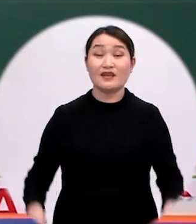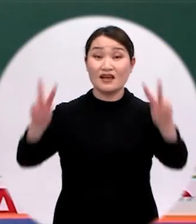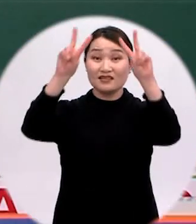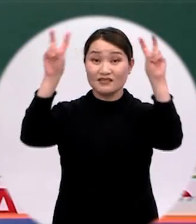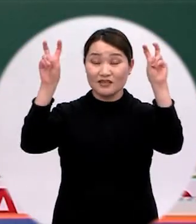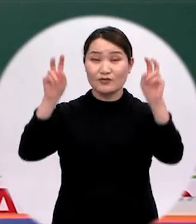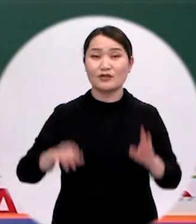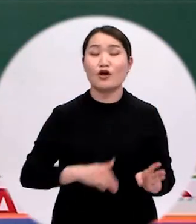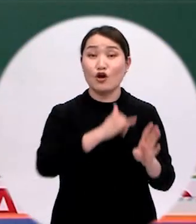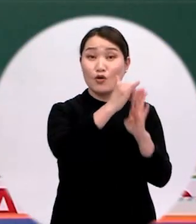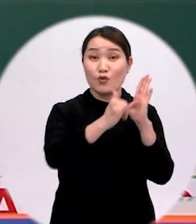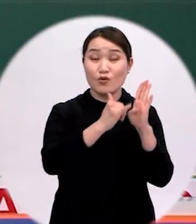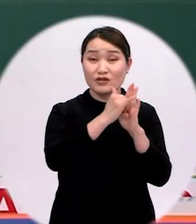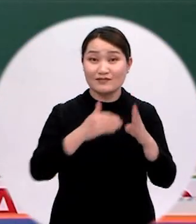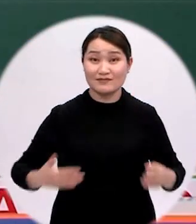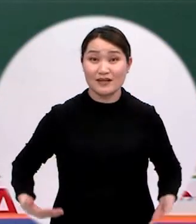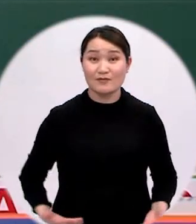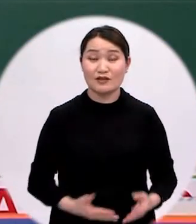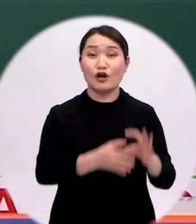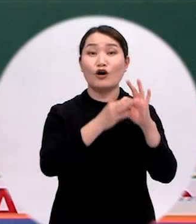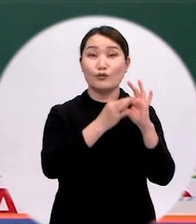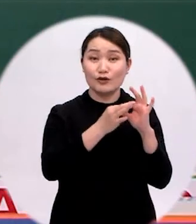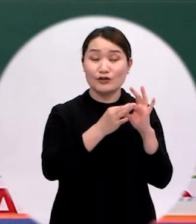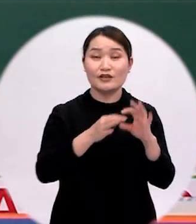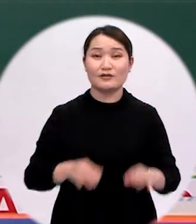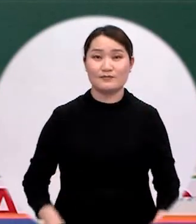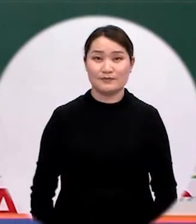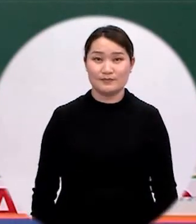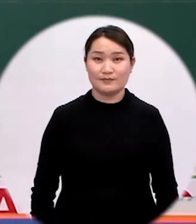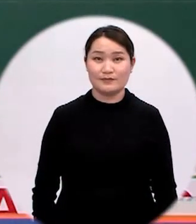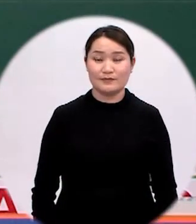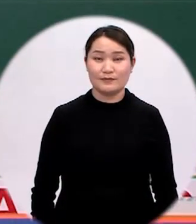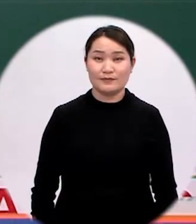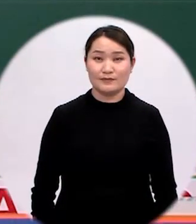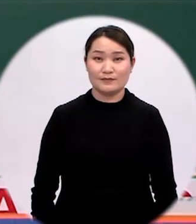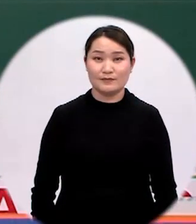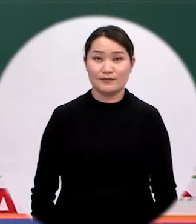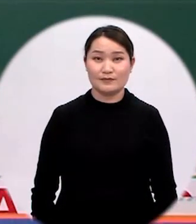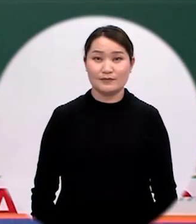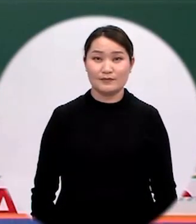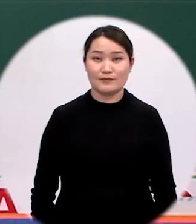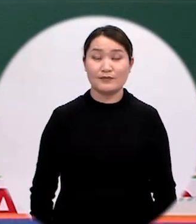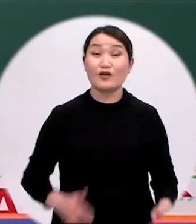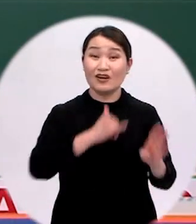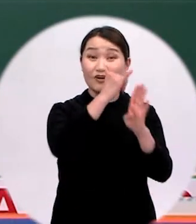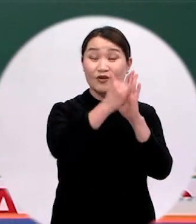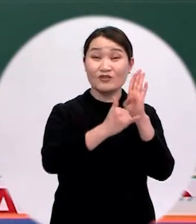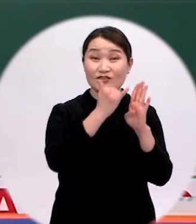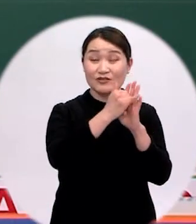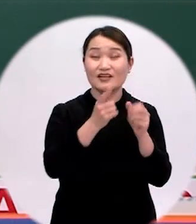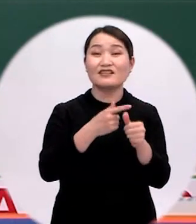Сэдвээр улирал бидний амьдралд. За улирлуудаа бүгдээрээ нэрлэж